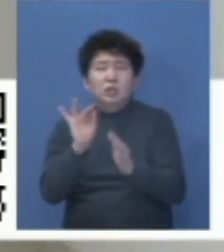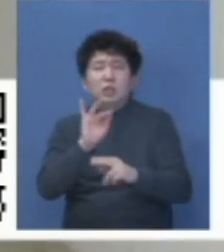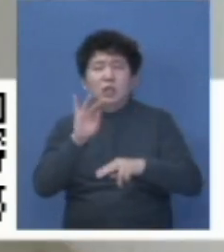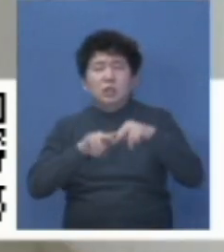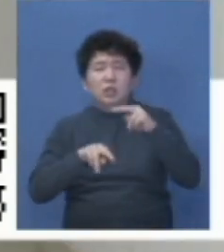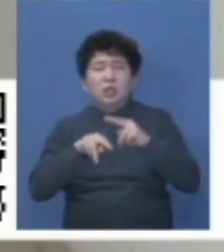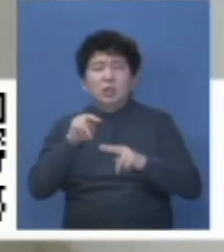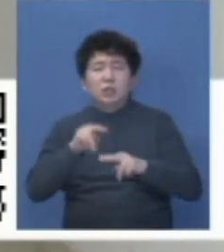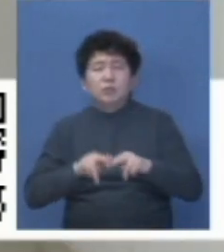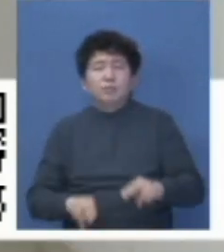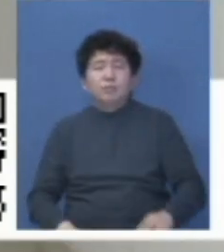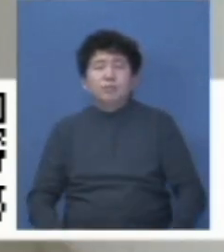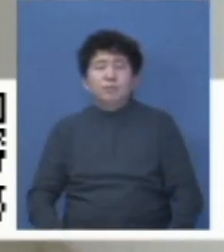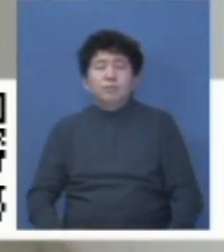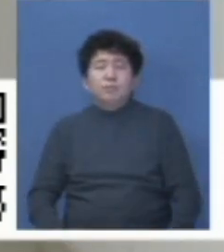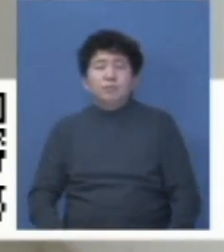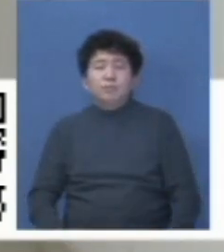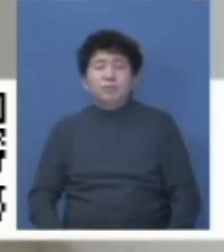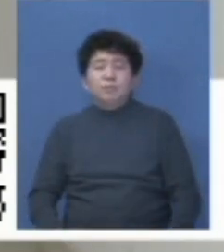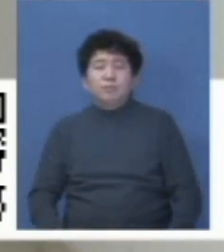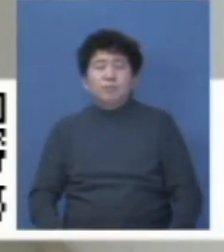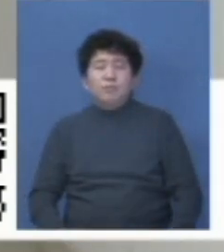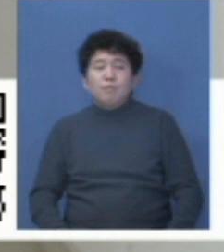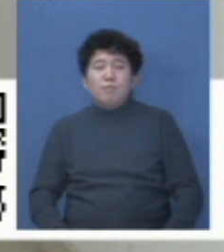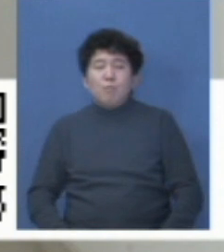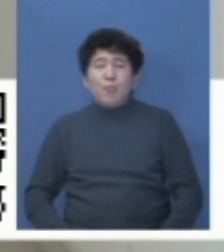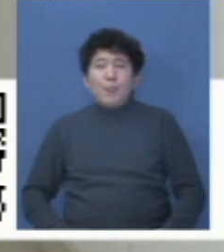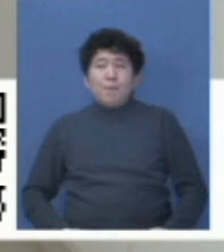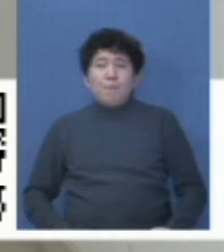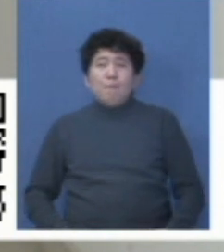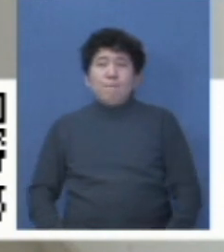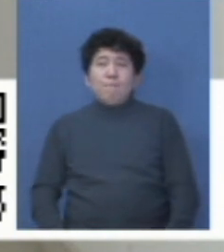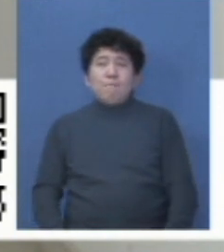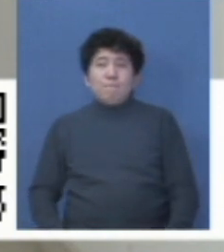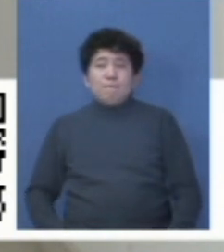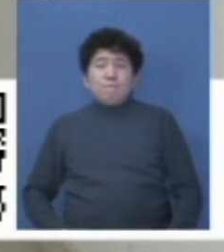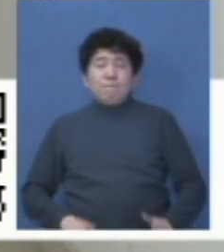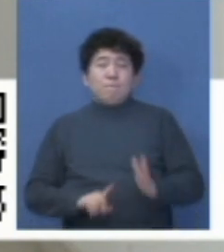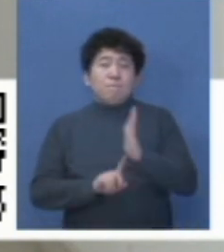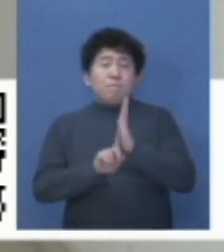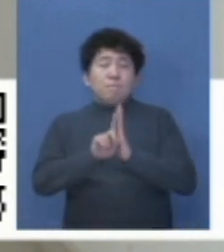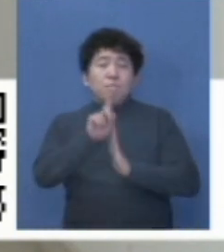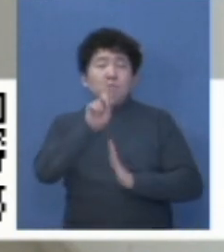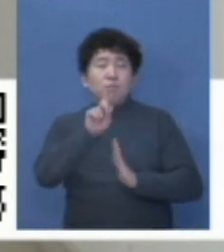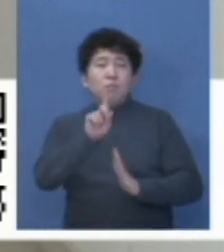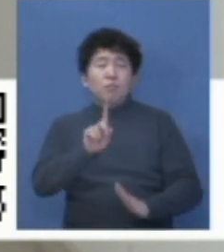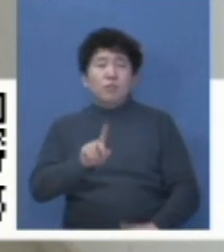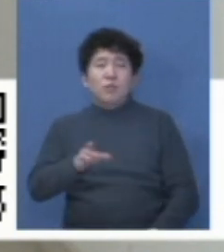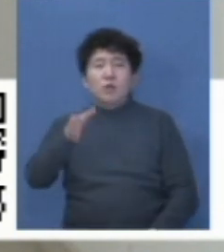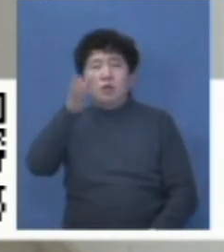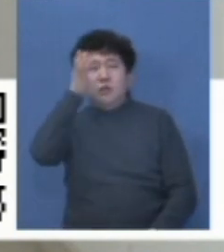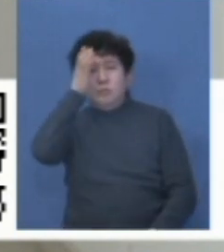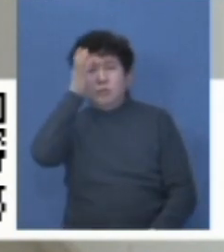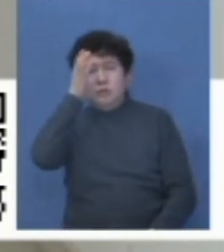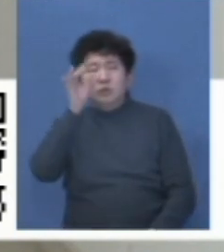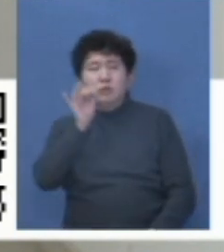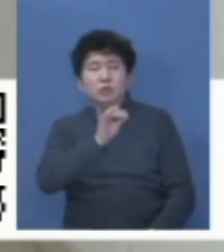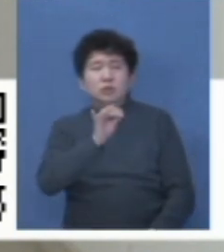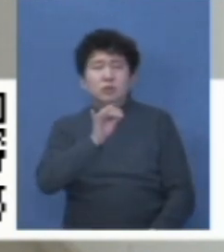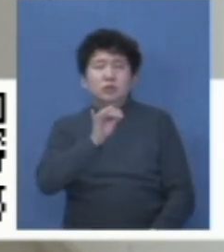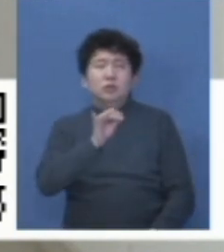что начался такой предметный разговор между образованием, наукой